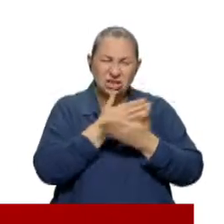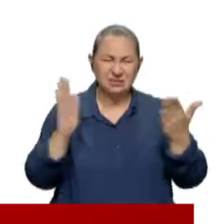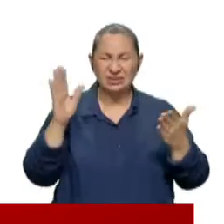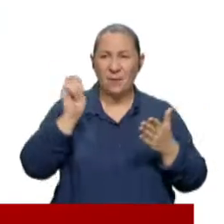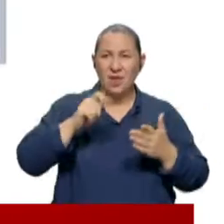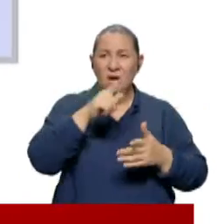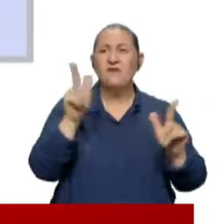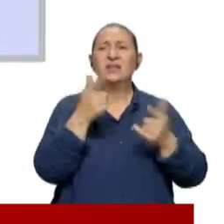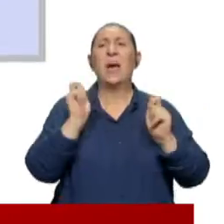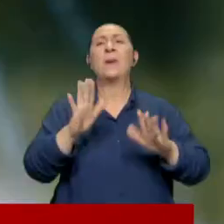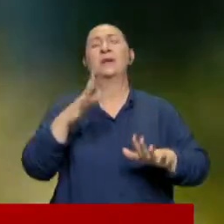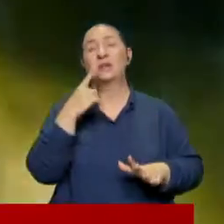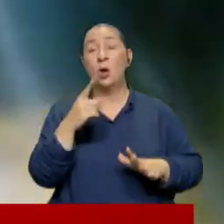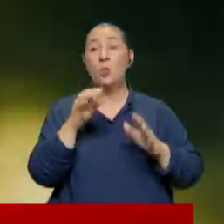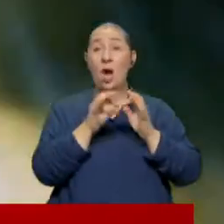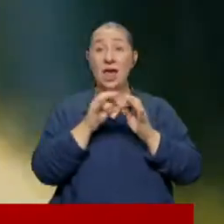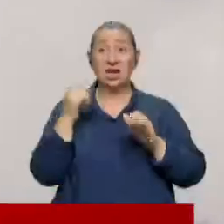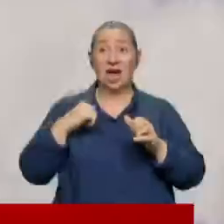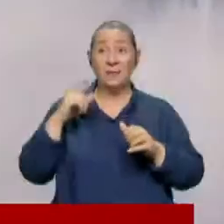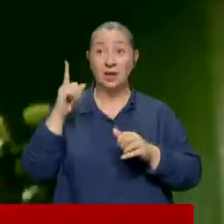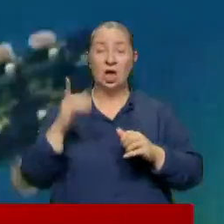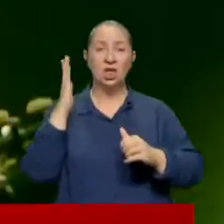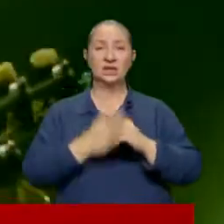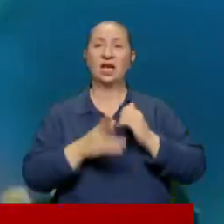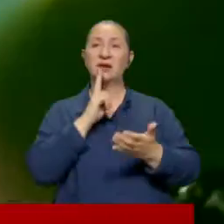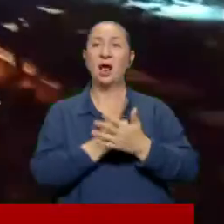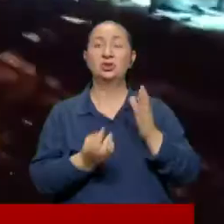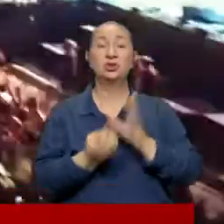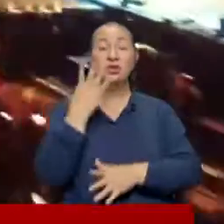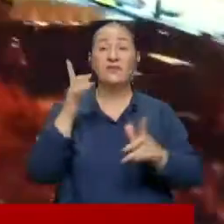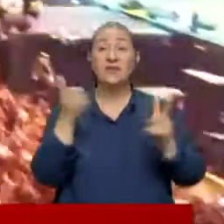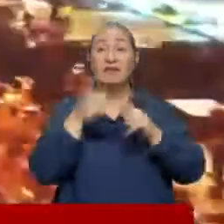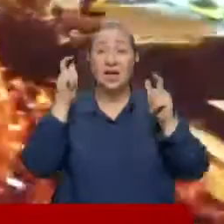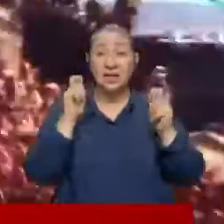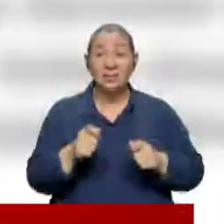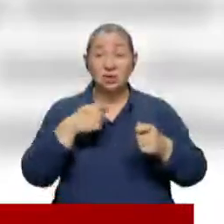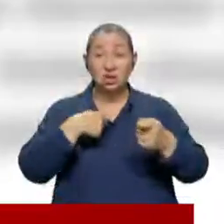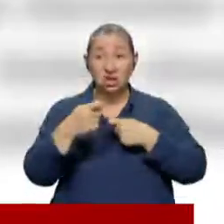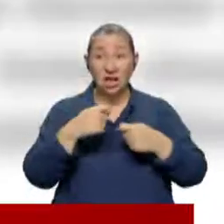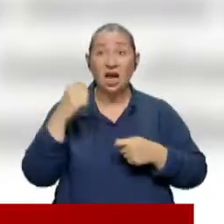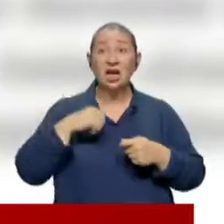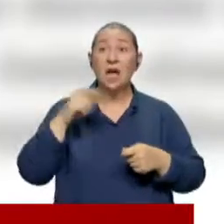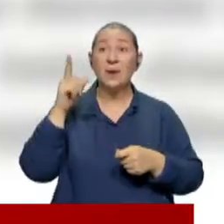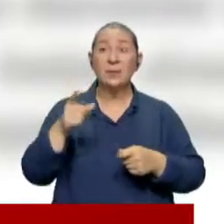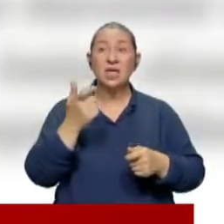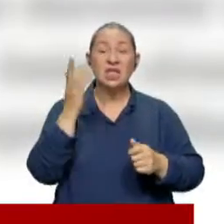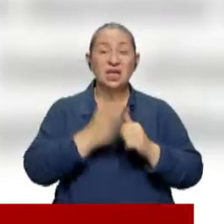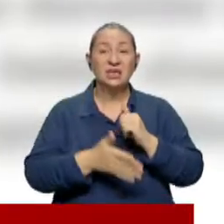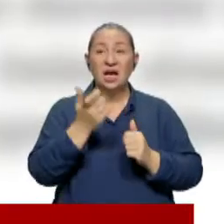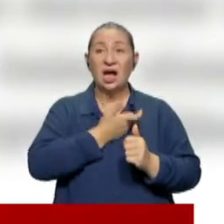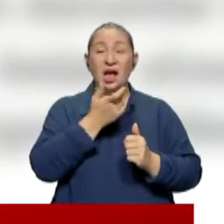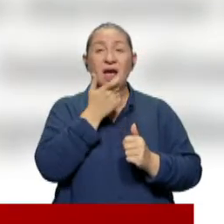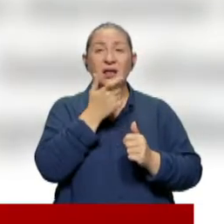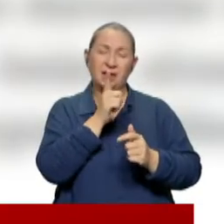bu festivalin yapılmamasını istedi Burhaniye Kaymakamlığı ndan da yasak kararı geldi Festivali düzenleyen şirket Kaymakamlığın yasak